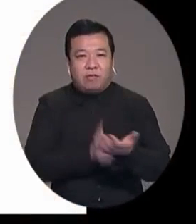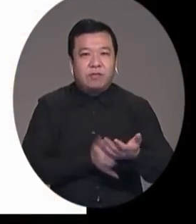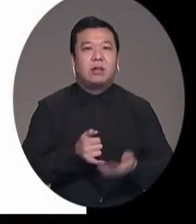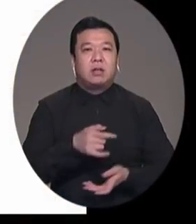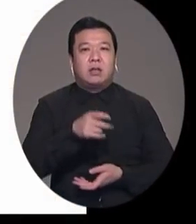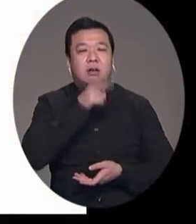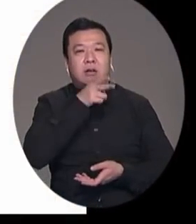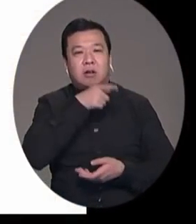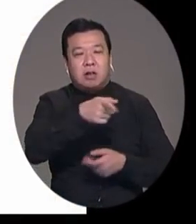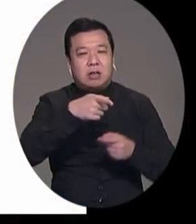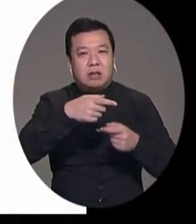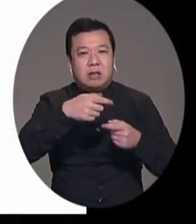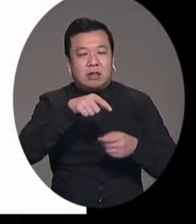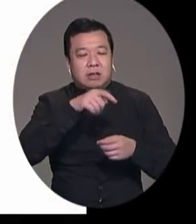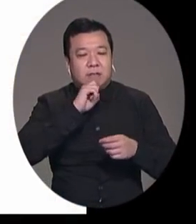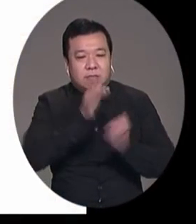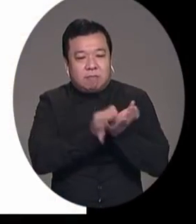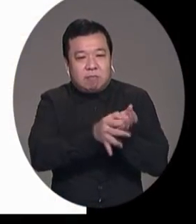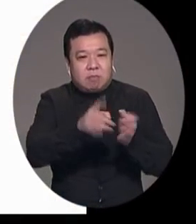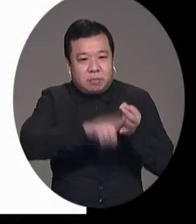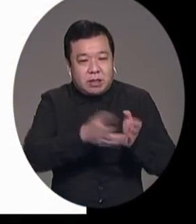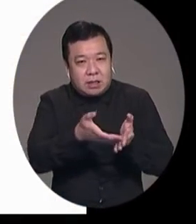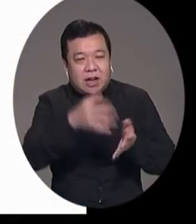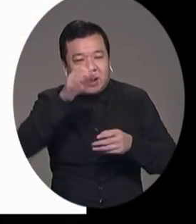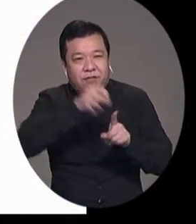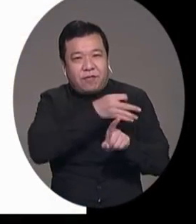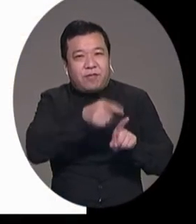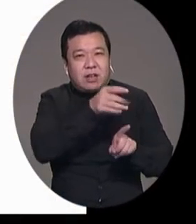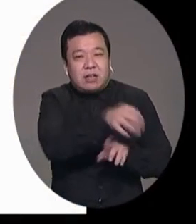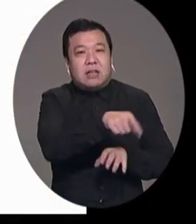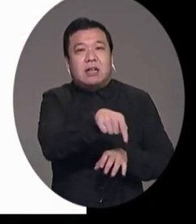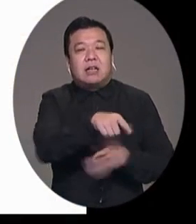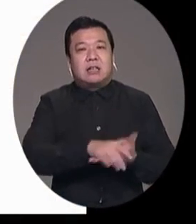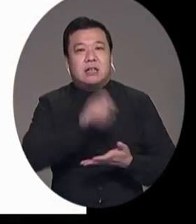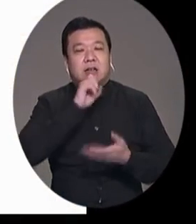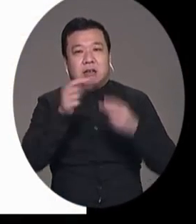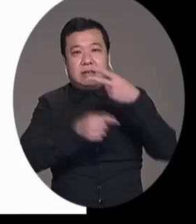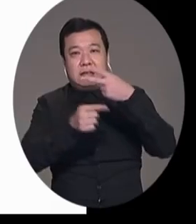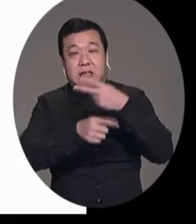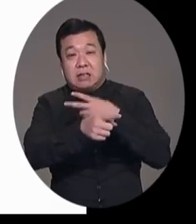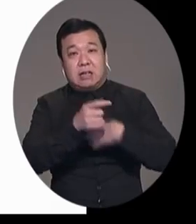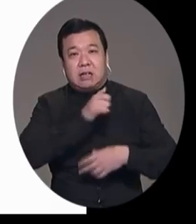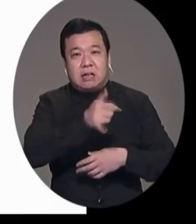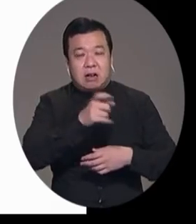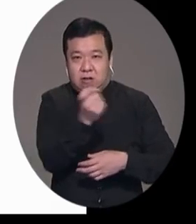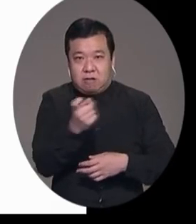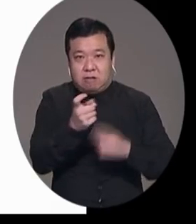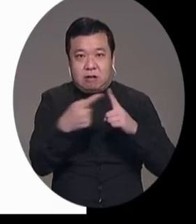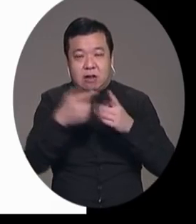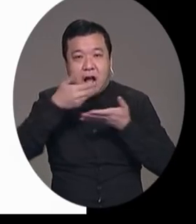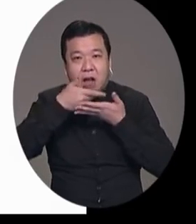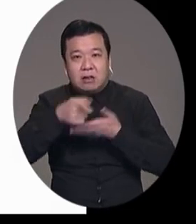的。約旦內政部長和司法部長在今年2月就被揭發出席一個9人的飯